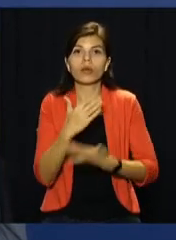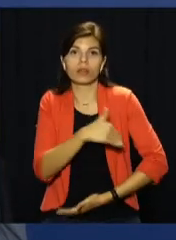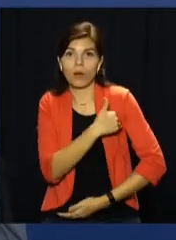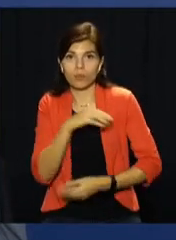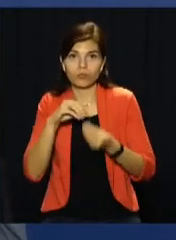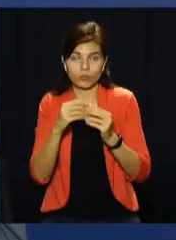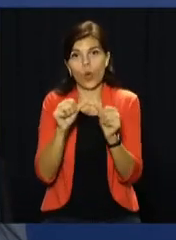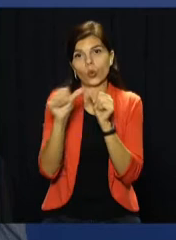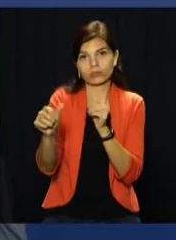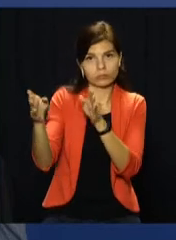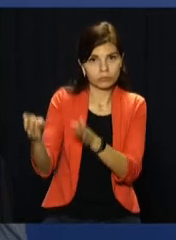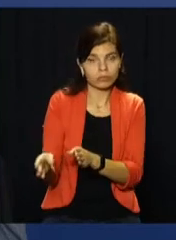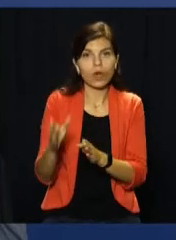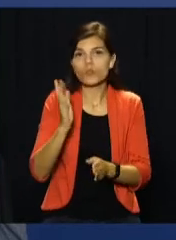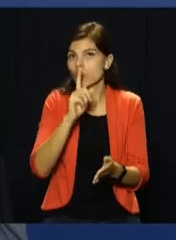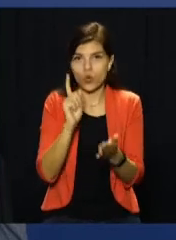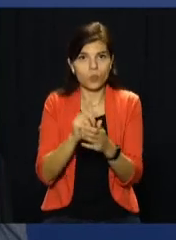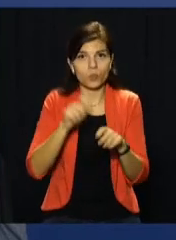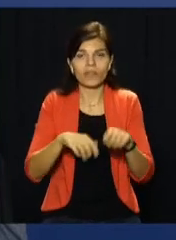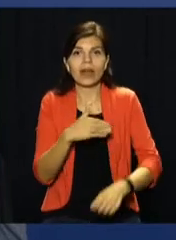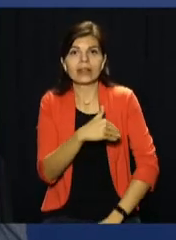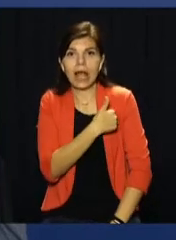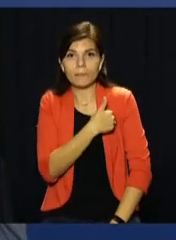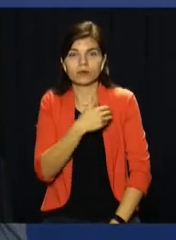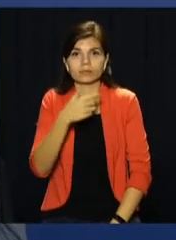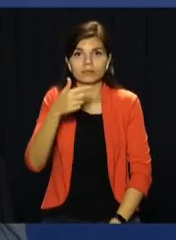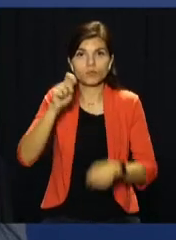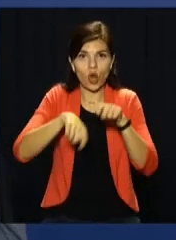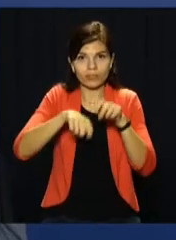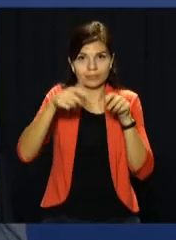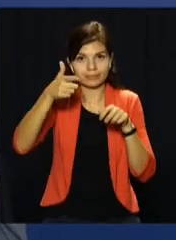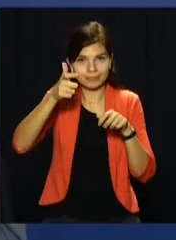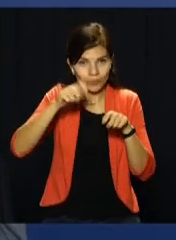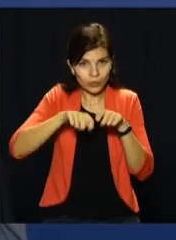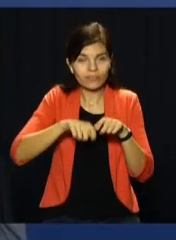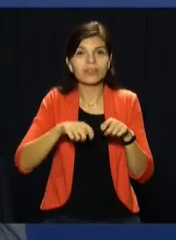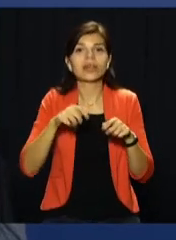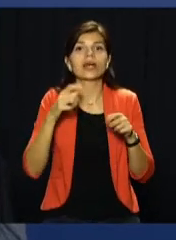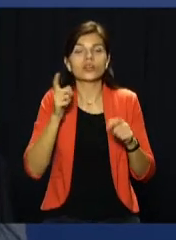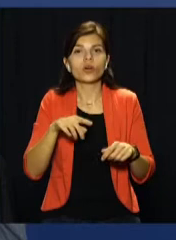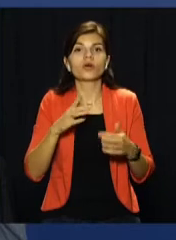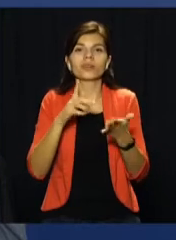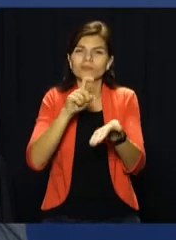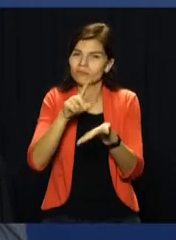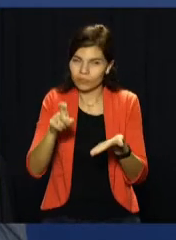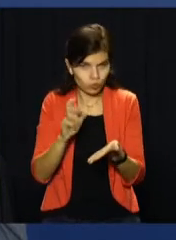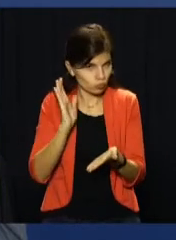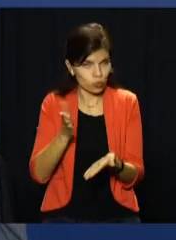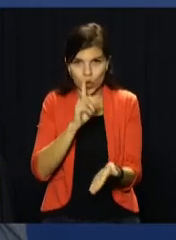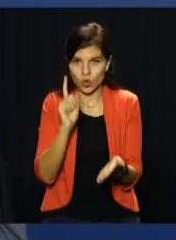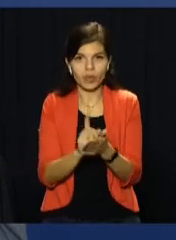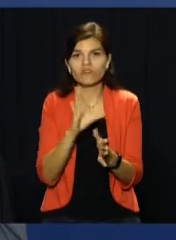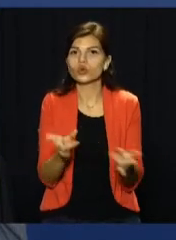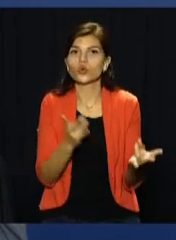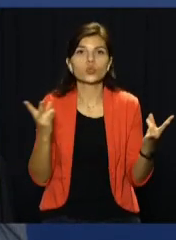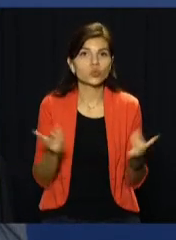температурою. Буде проводитися обов'язково температурний скринінг, будуть в наявності санітайзери і все